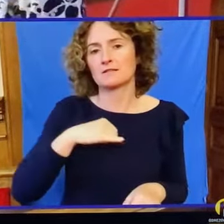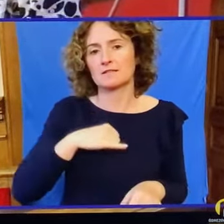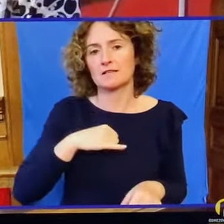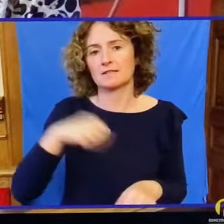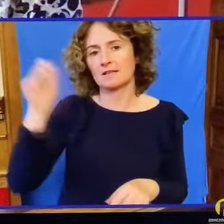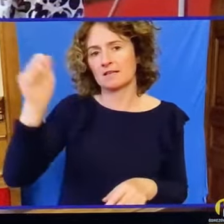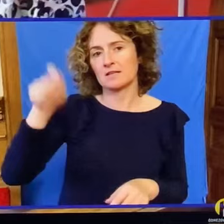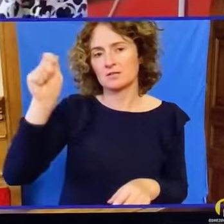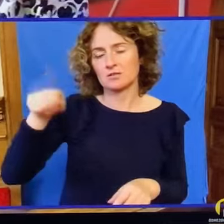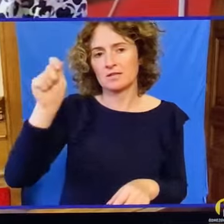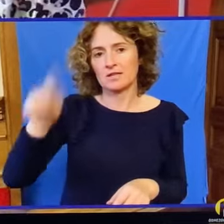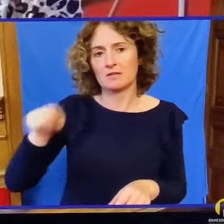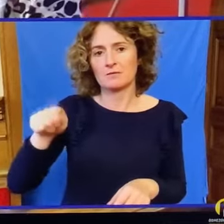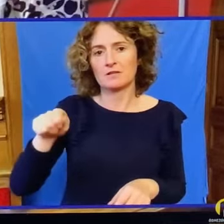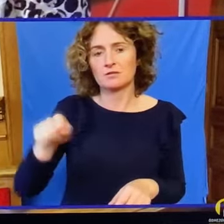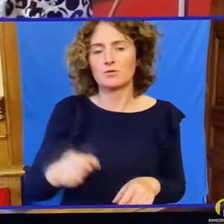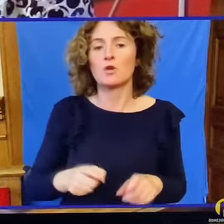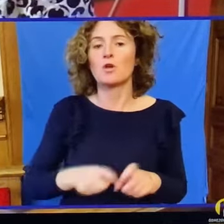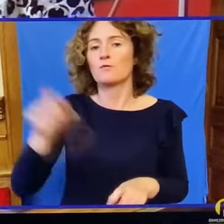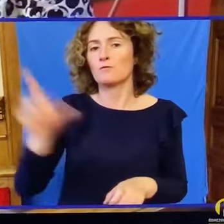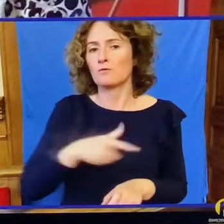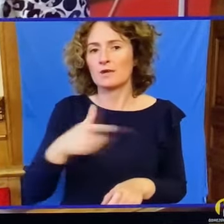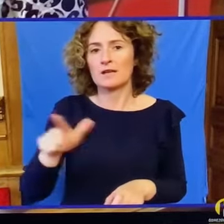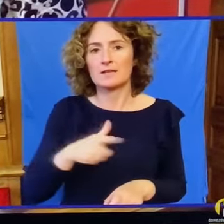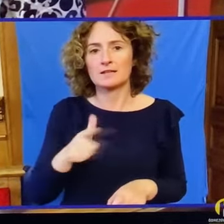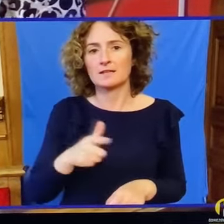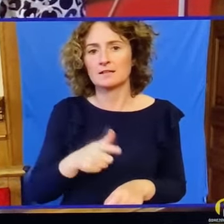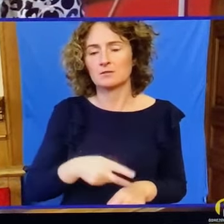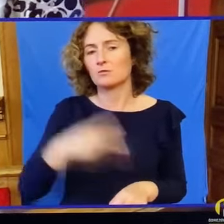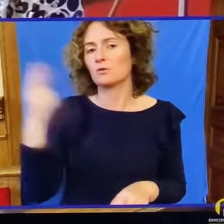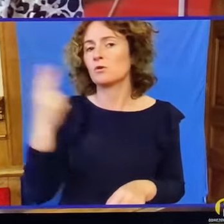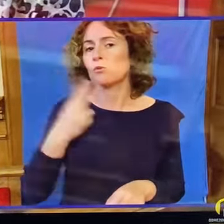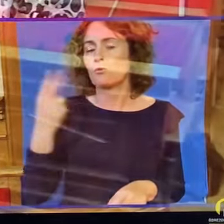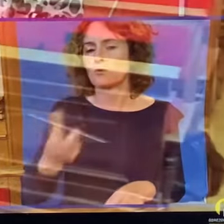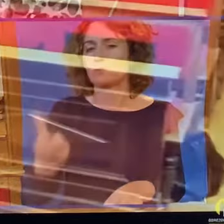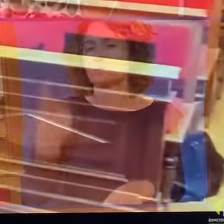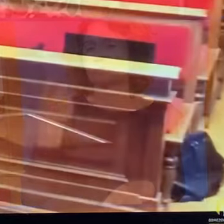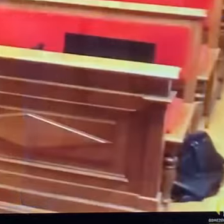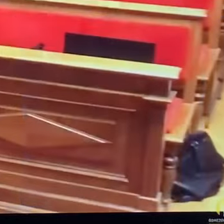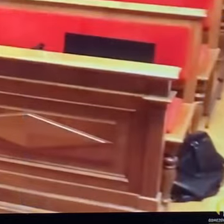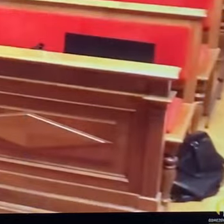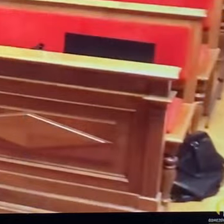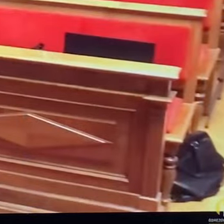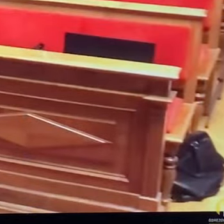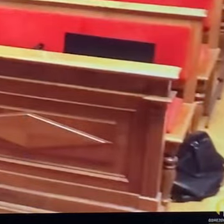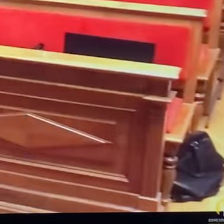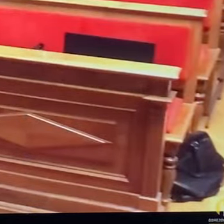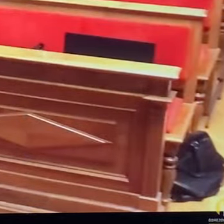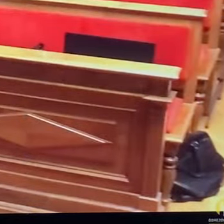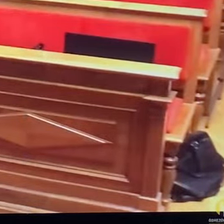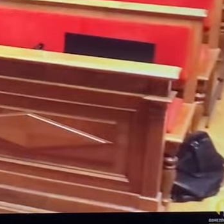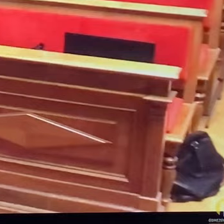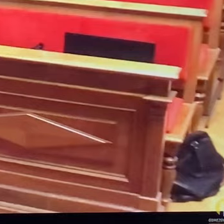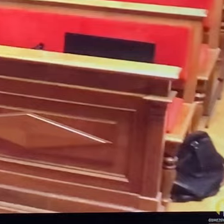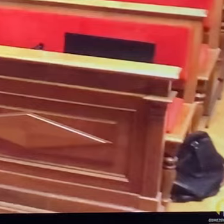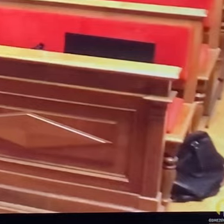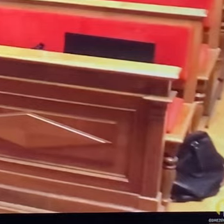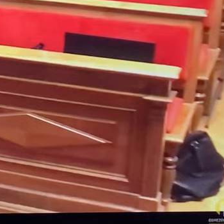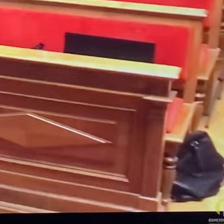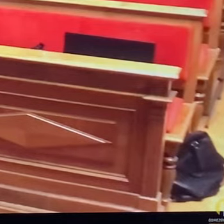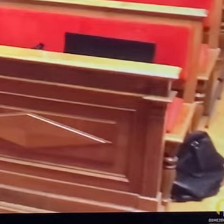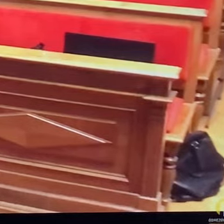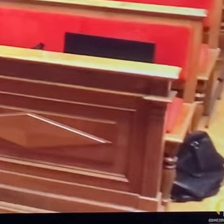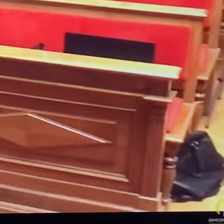hova szavaztak, kire szavazott, vagy kire nem szavazott. Én egyszerű emberként, ami tőlem telt, már megtettem,